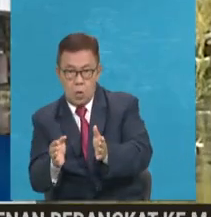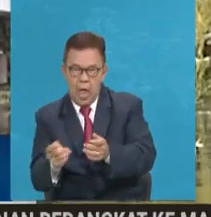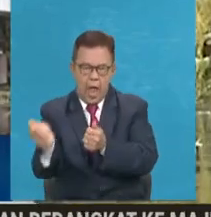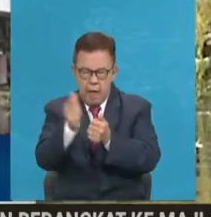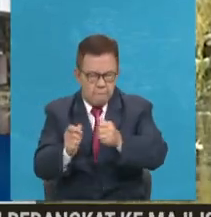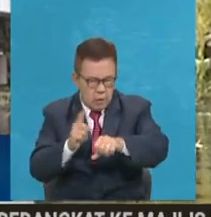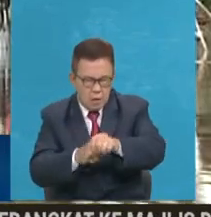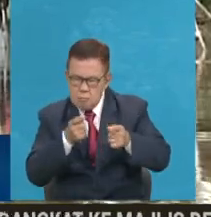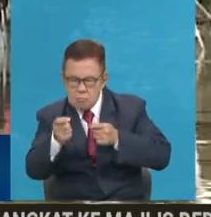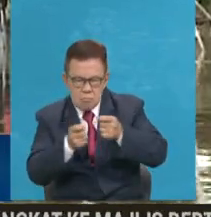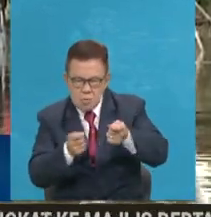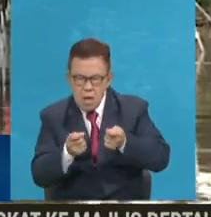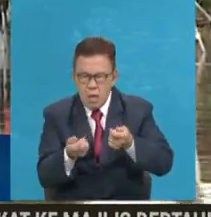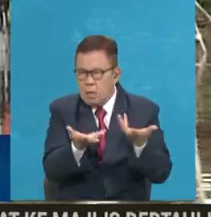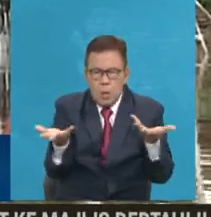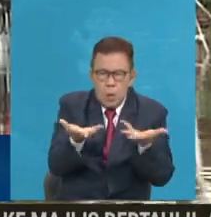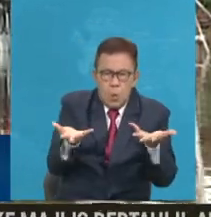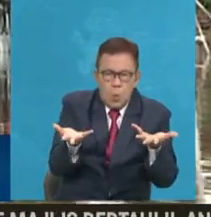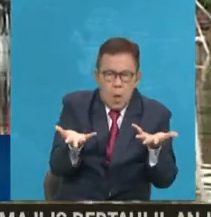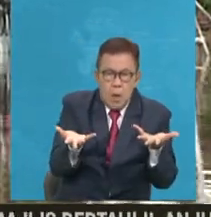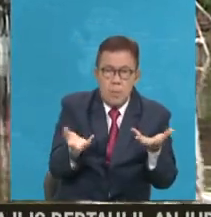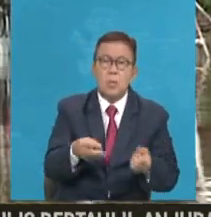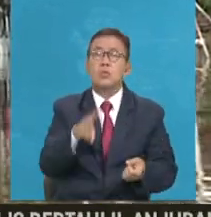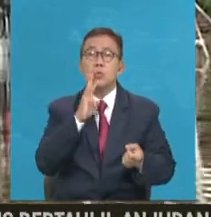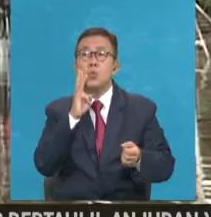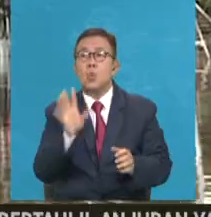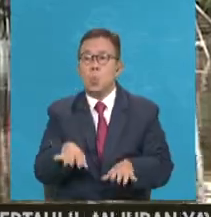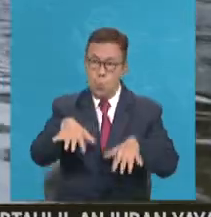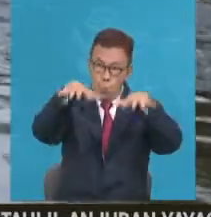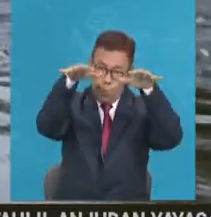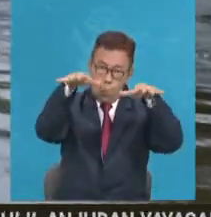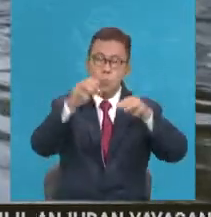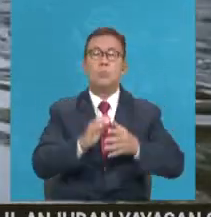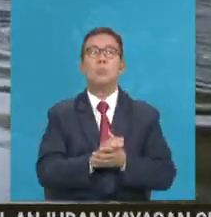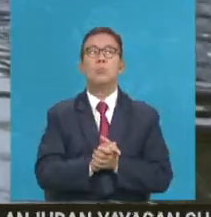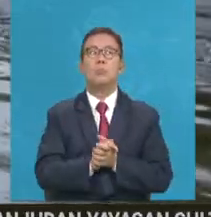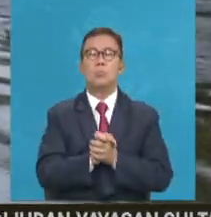membuat pemantauan mengenai perkembangan paras air dari semasa ke smasa